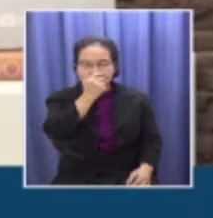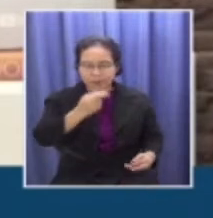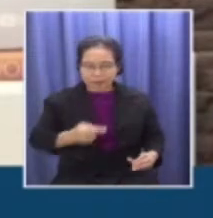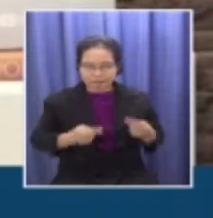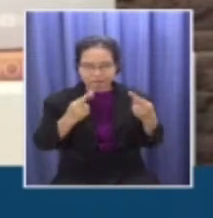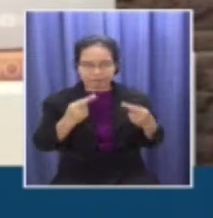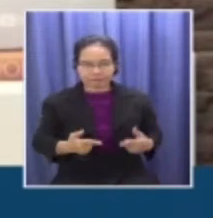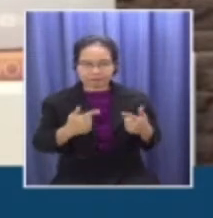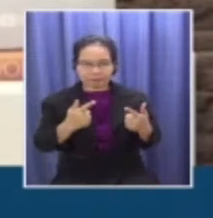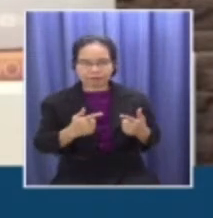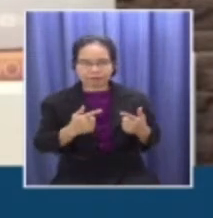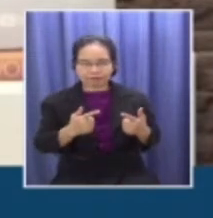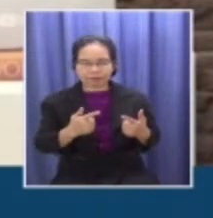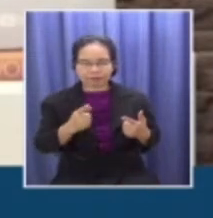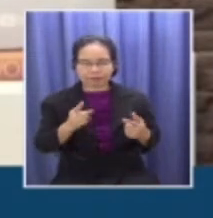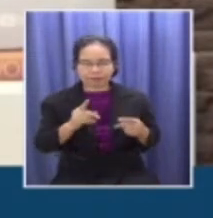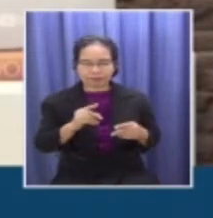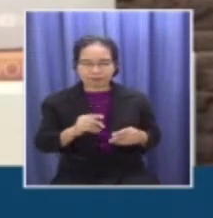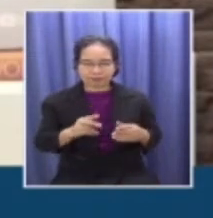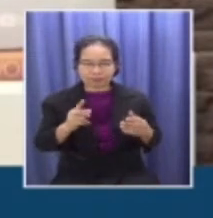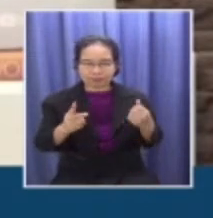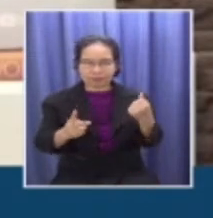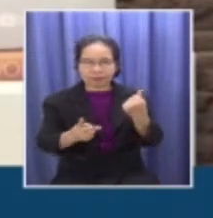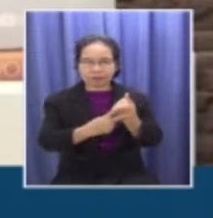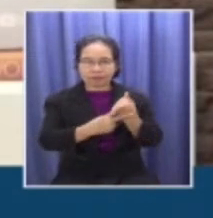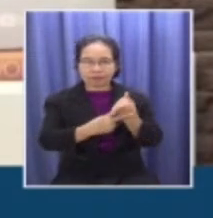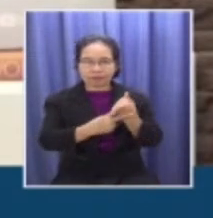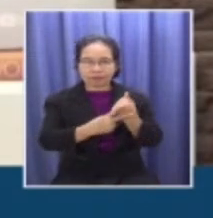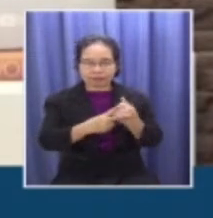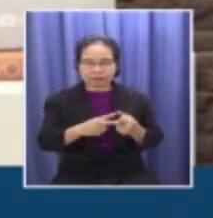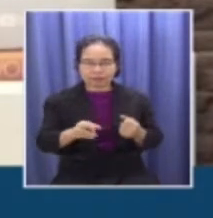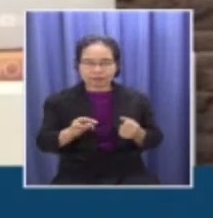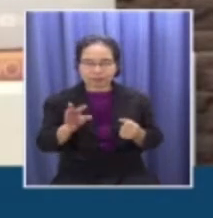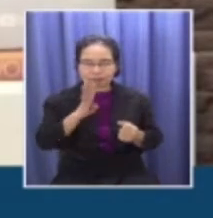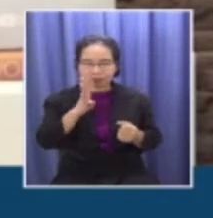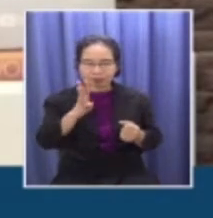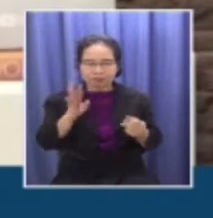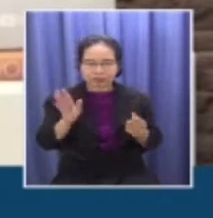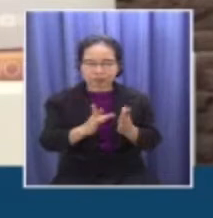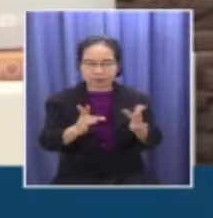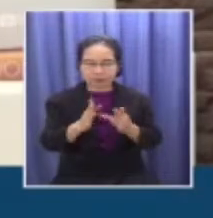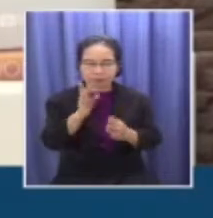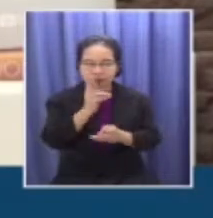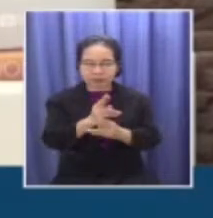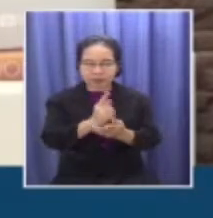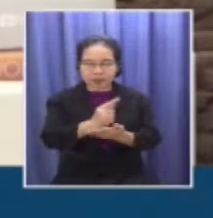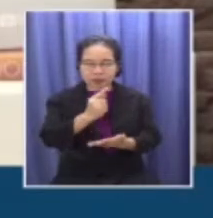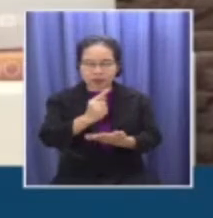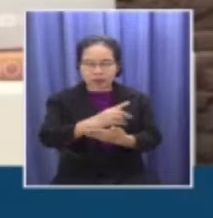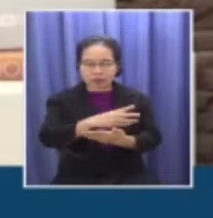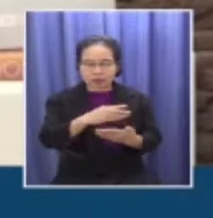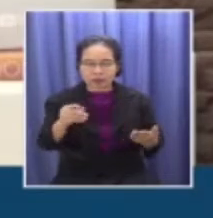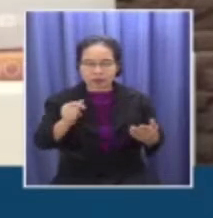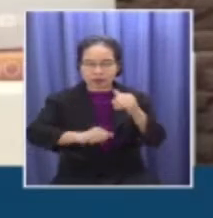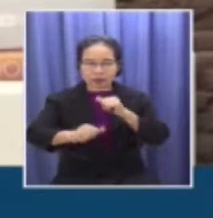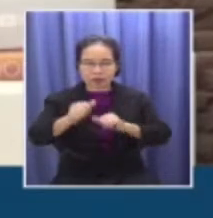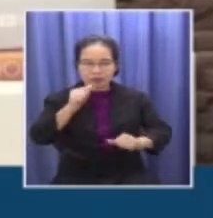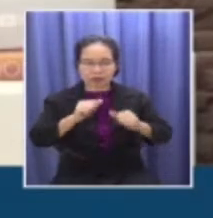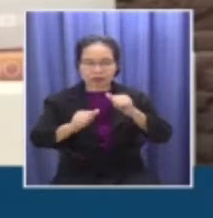da womfiri asase so ɛfiri sɛ wokɔ wie mu a